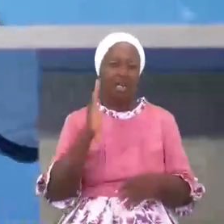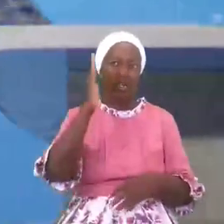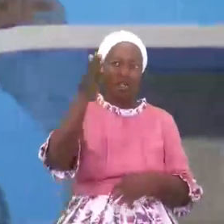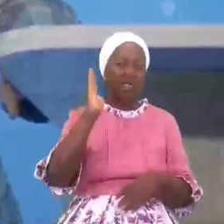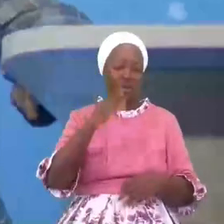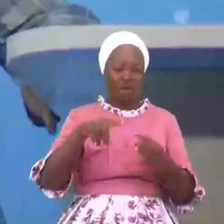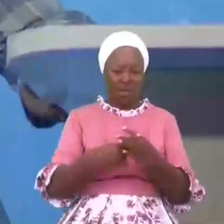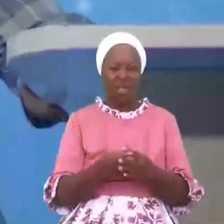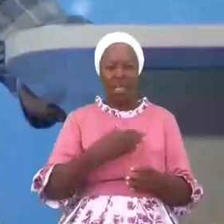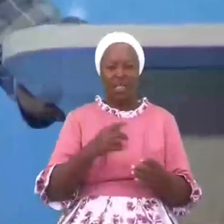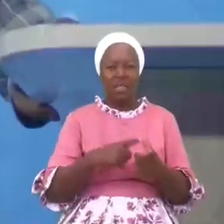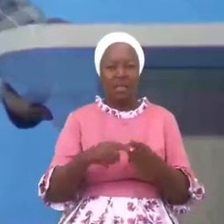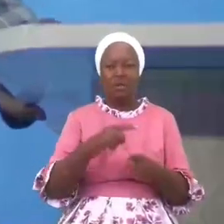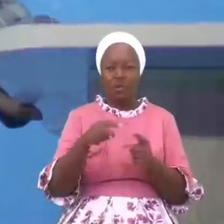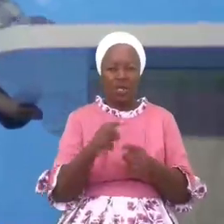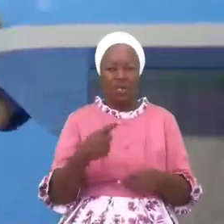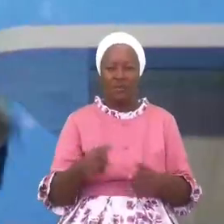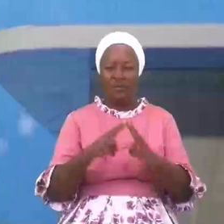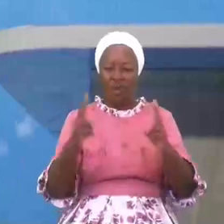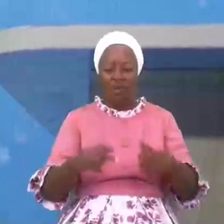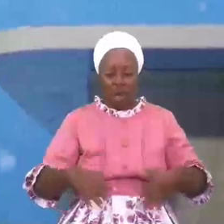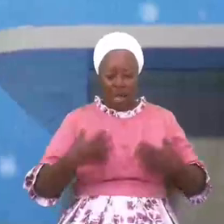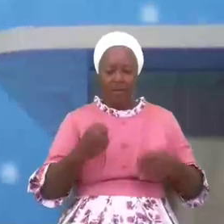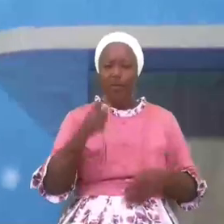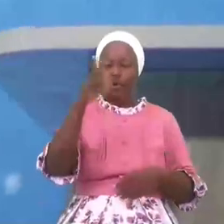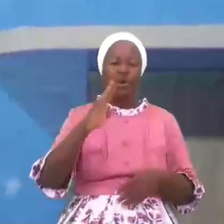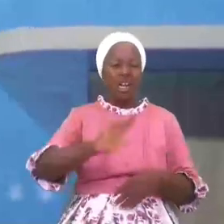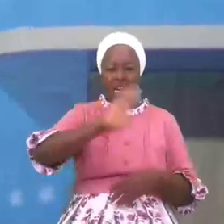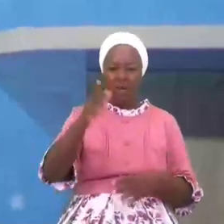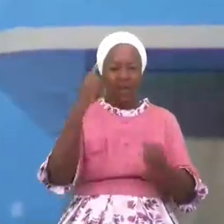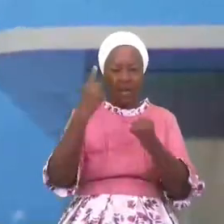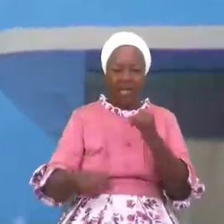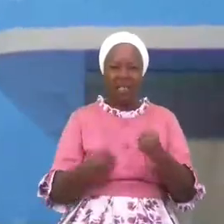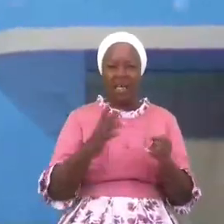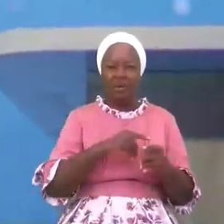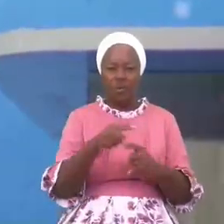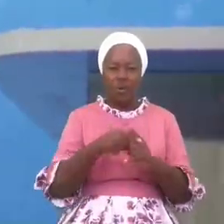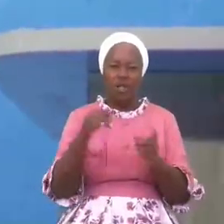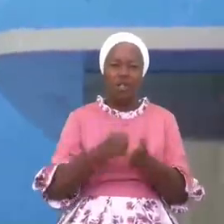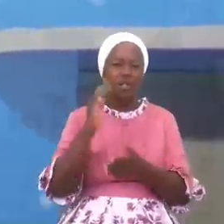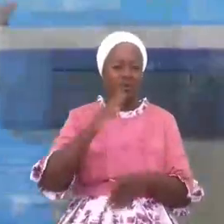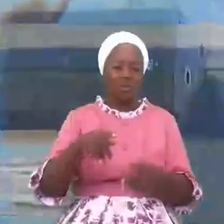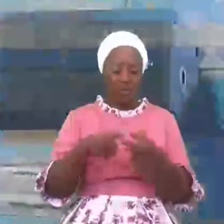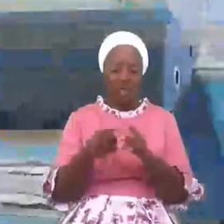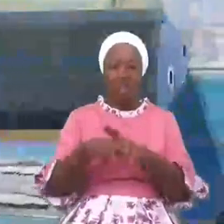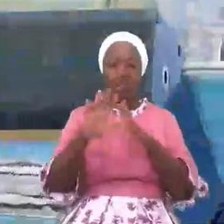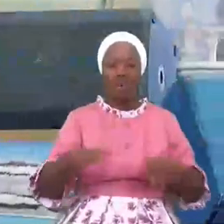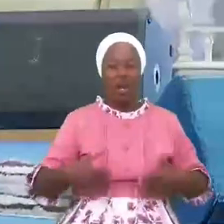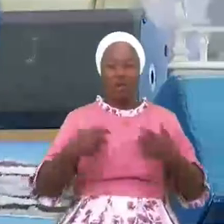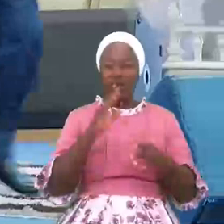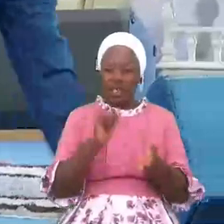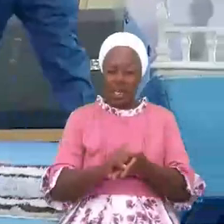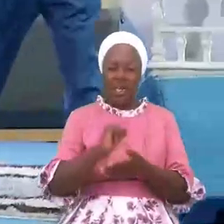quand la vie de Dieu, qui ne prend jamais fin, lorsqu'elle va commencer dans ta vie, ça c'est